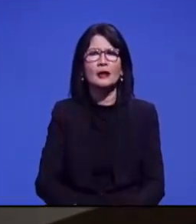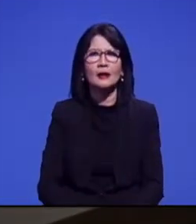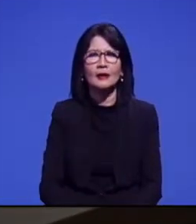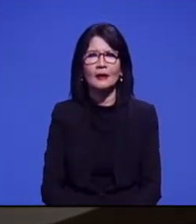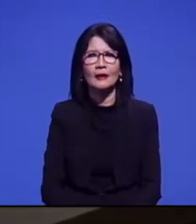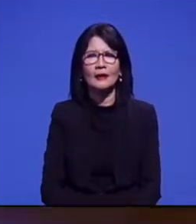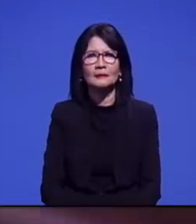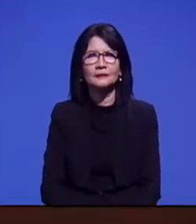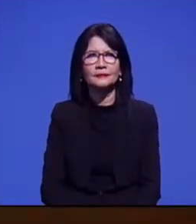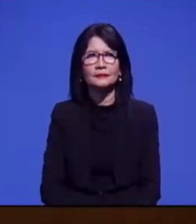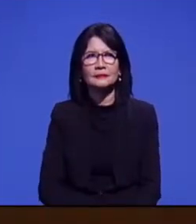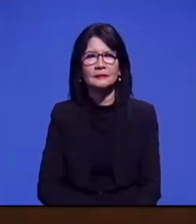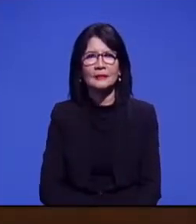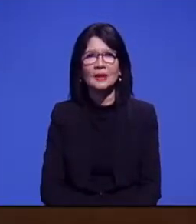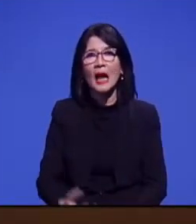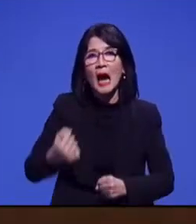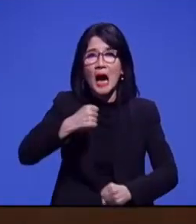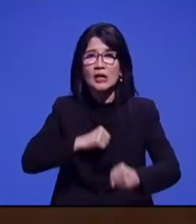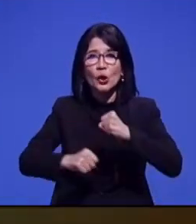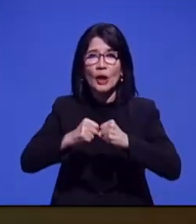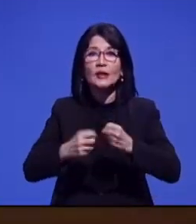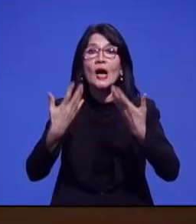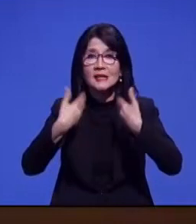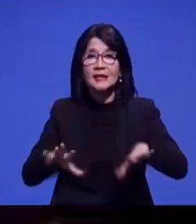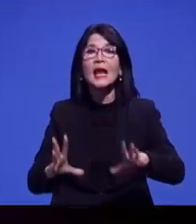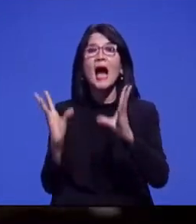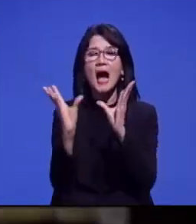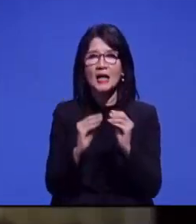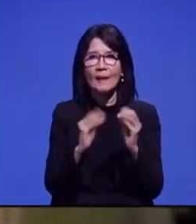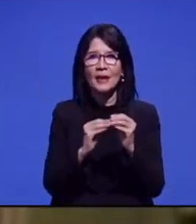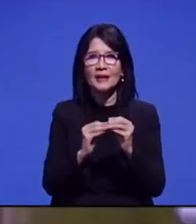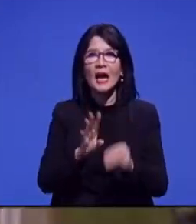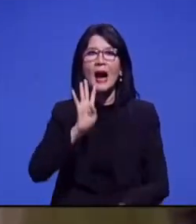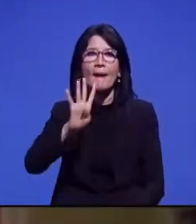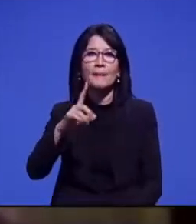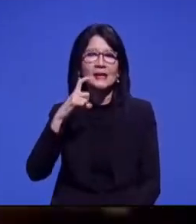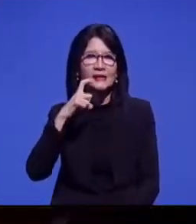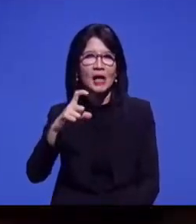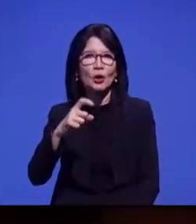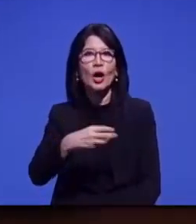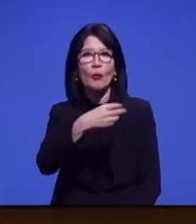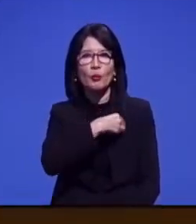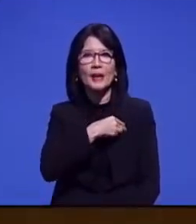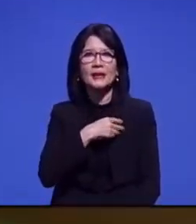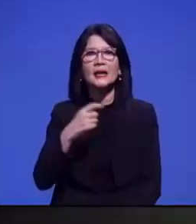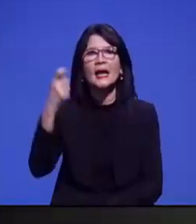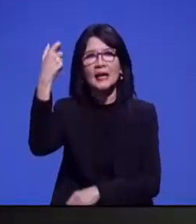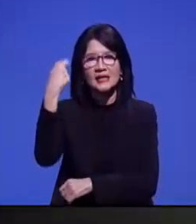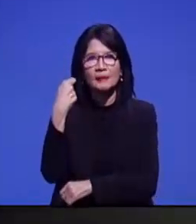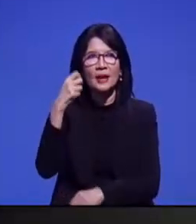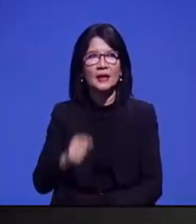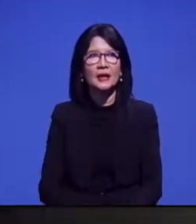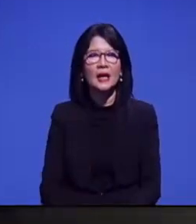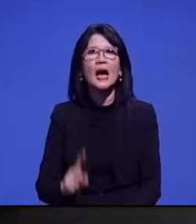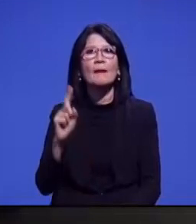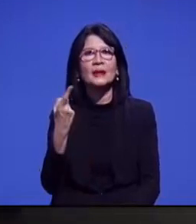bupati Tasikmalaya. Joget digelar usai pleno terbuka yang dihadiri 4 pasangan calon bupati Tasikmalaya. Pertama,